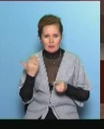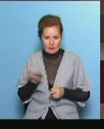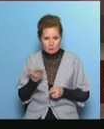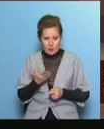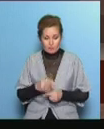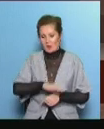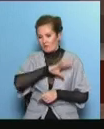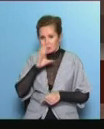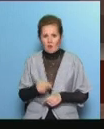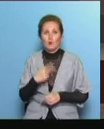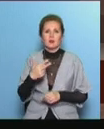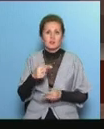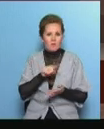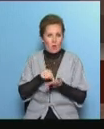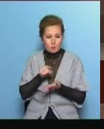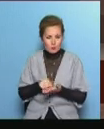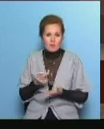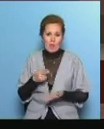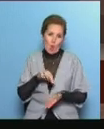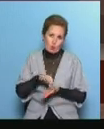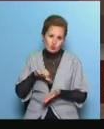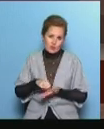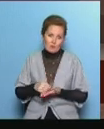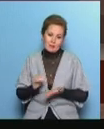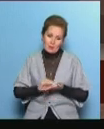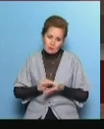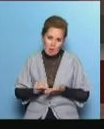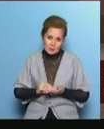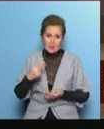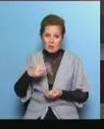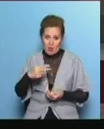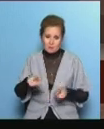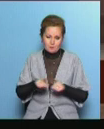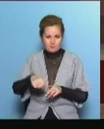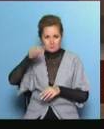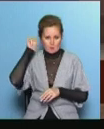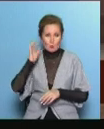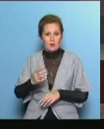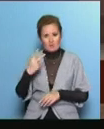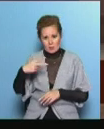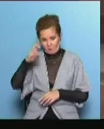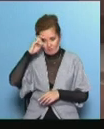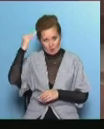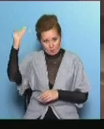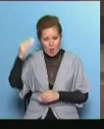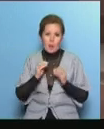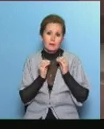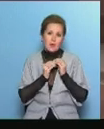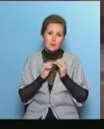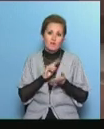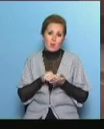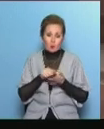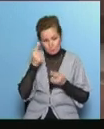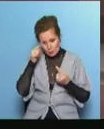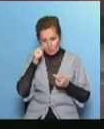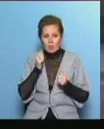подготовлено 30 вопросов для участников диктанта. 20 из них, так же как в прошлом году, будут федеральные, а 10 вопросов придумывает